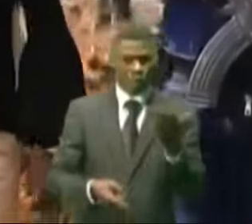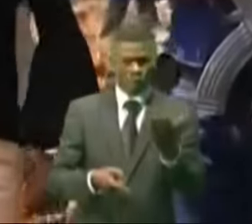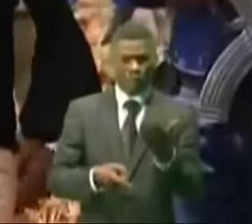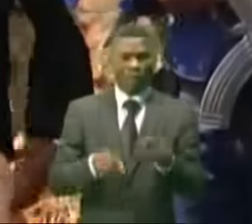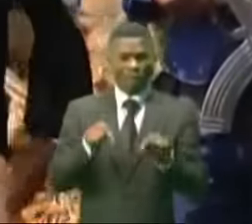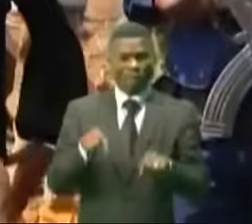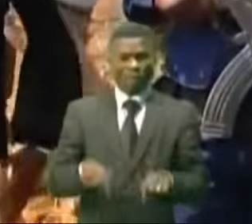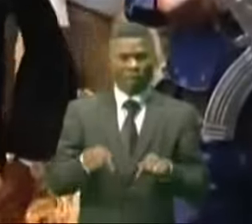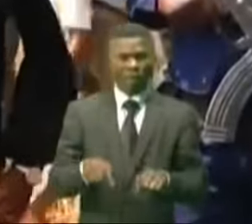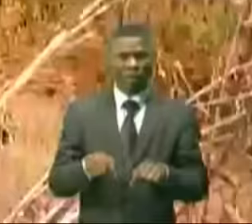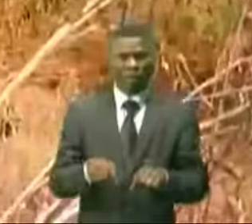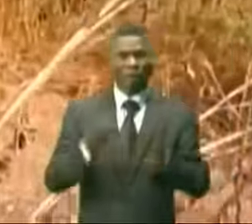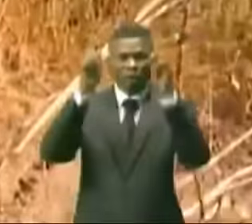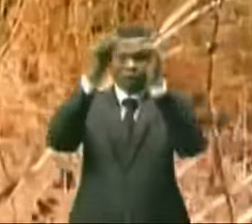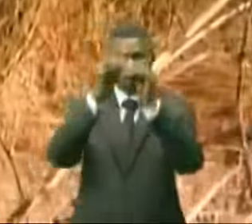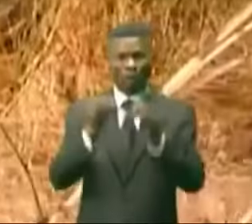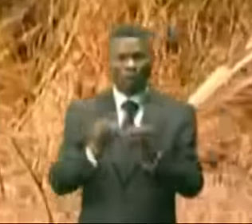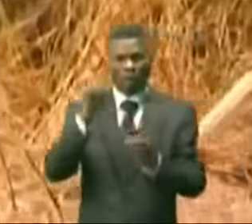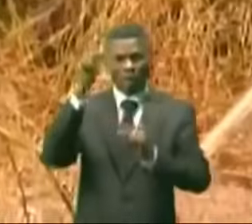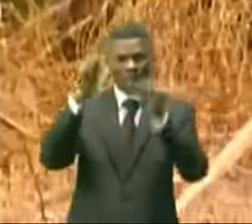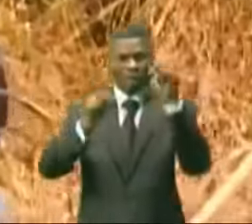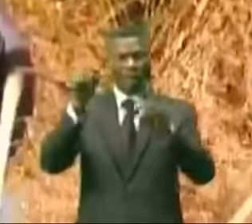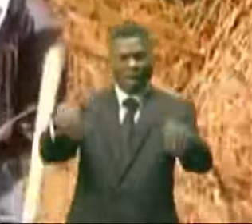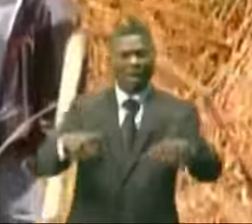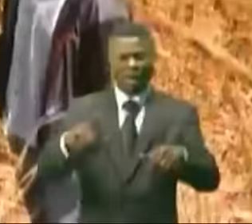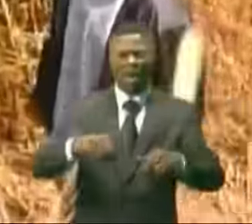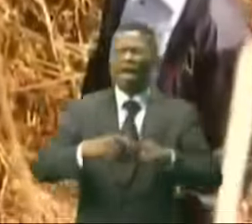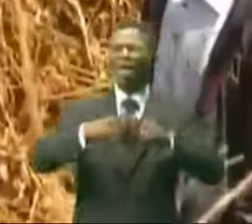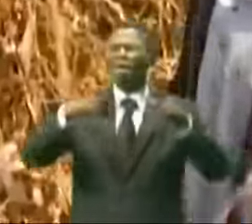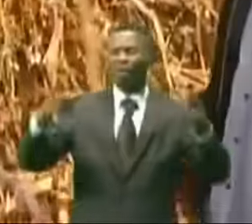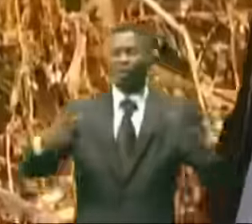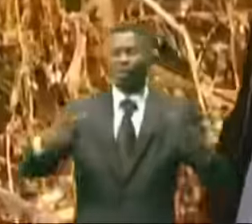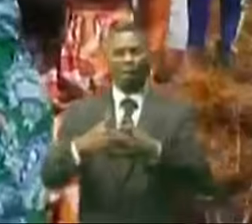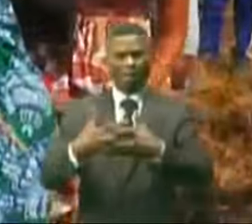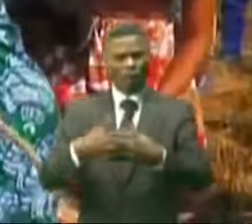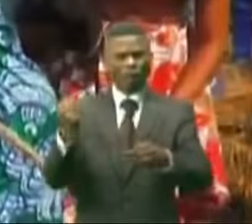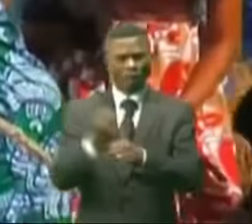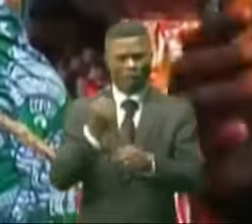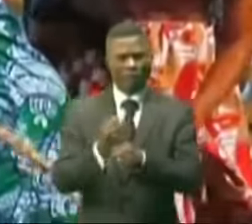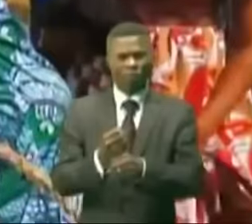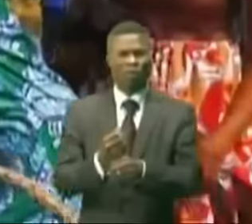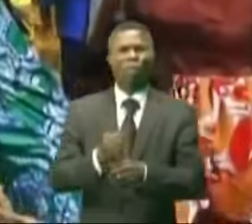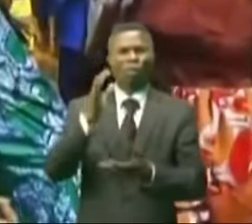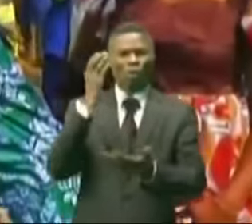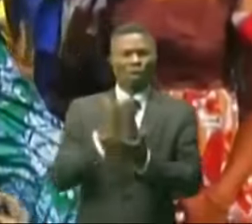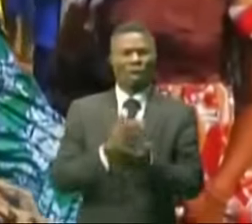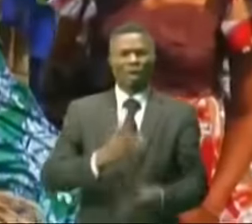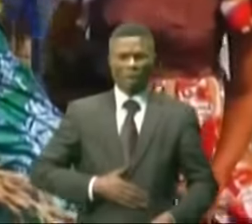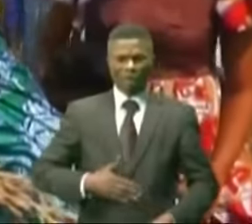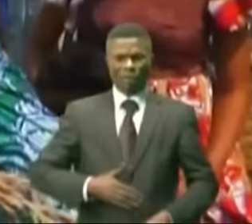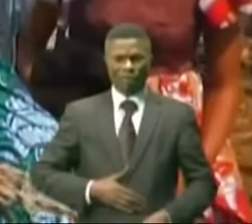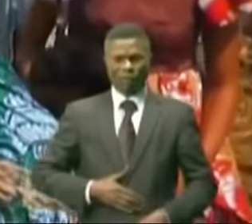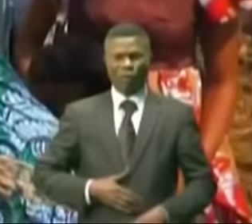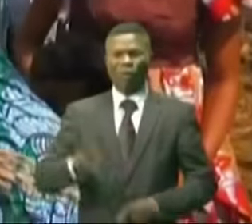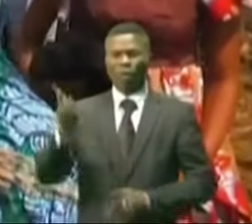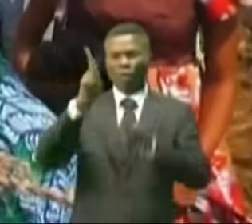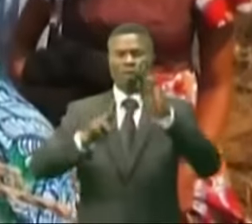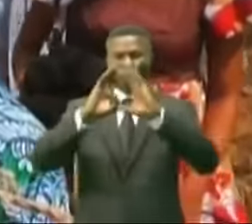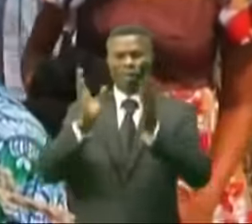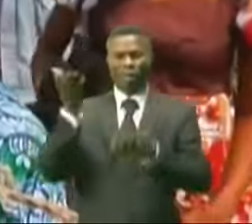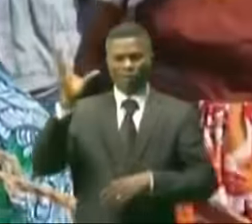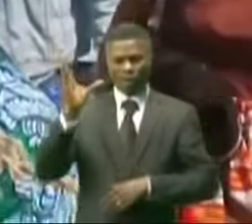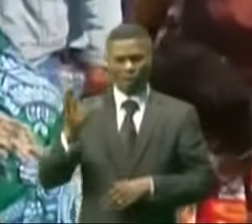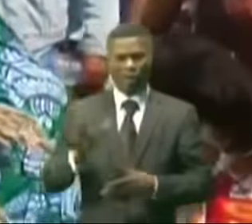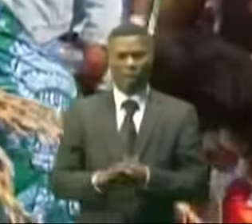désormais d'atteindre les niveaux d'une agriculture mécanisée pour garantir une sécurité alimentaire aux populations dont